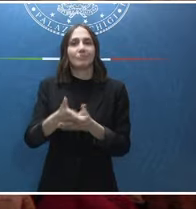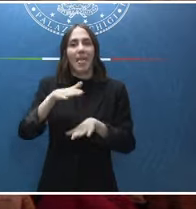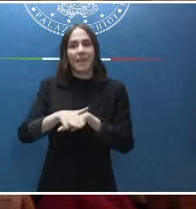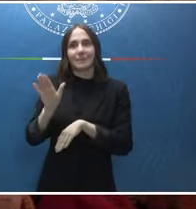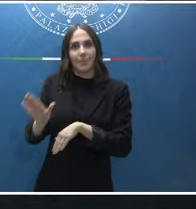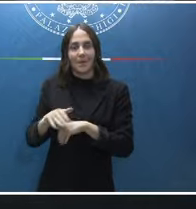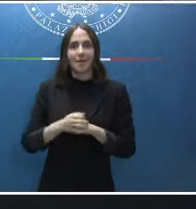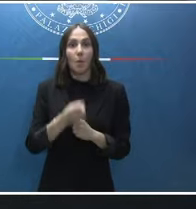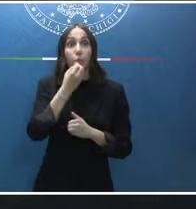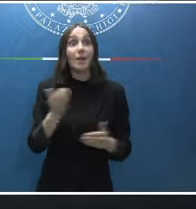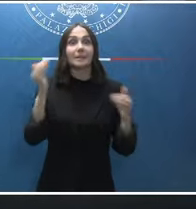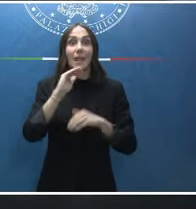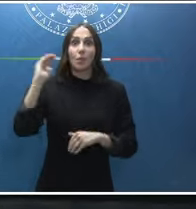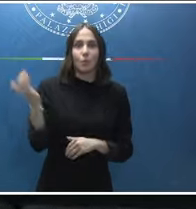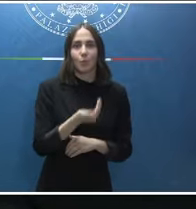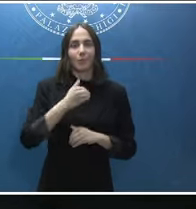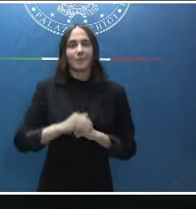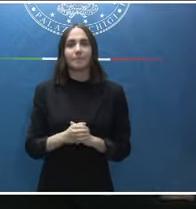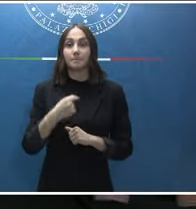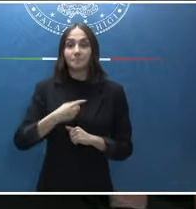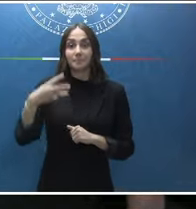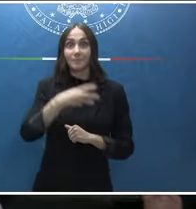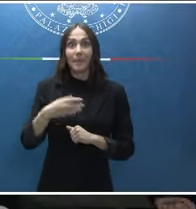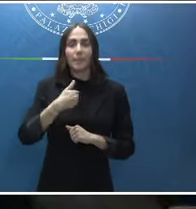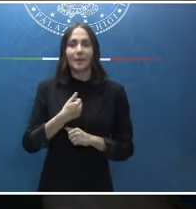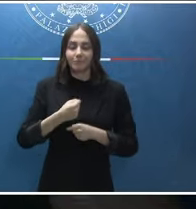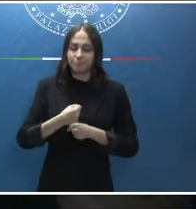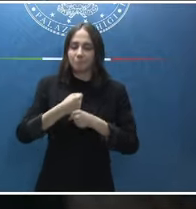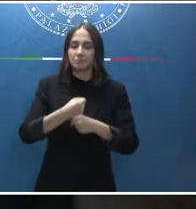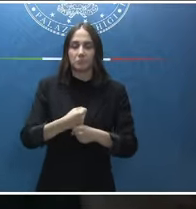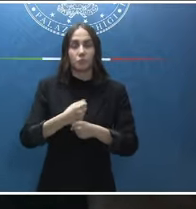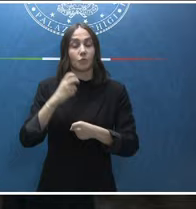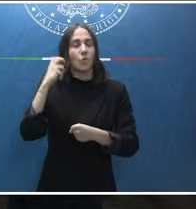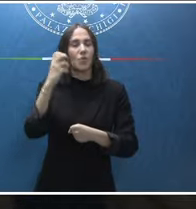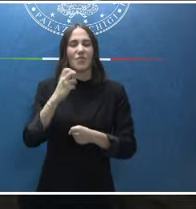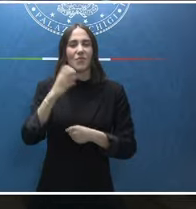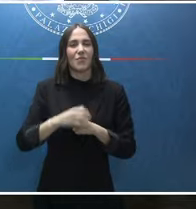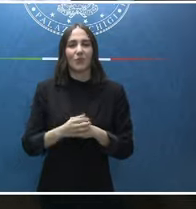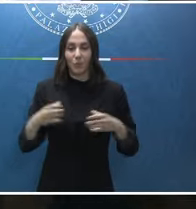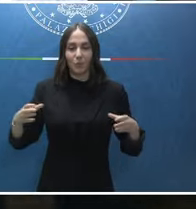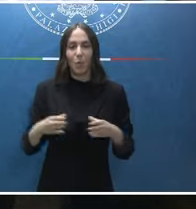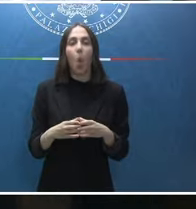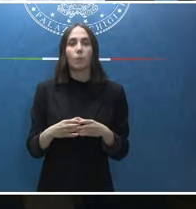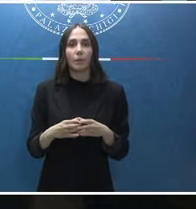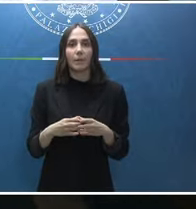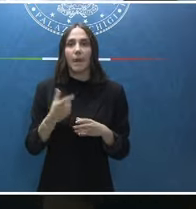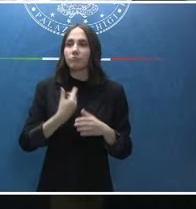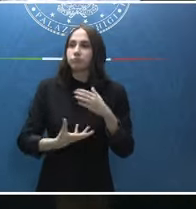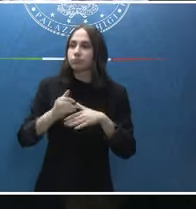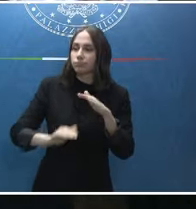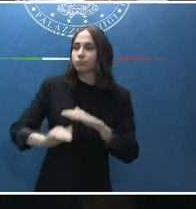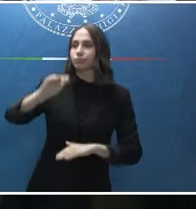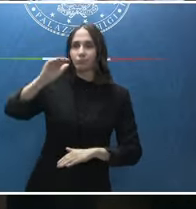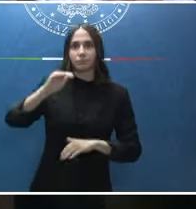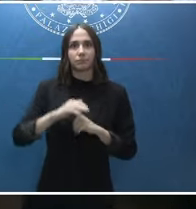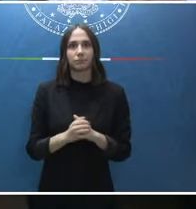Buonasera a tutti, sono Martina e sono qui a rappresentare con grande onore una comunità dove sono nata e cresciuta,